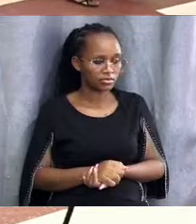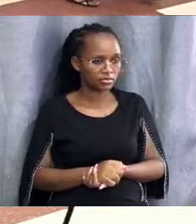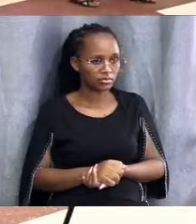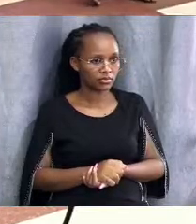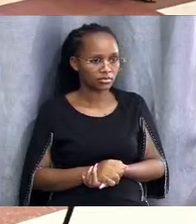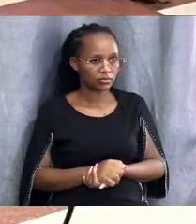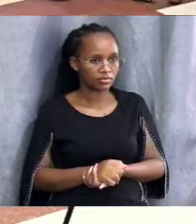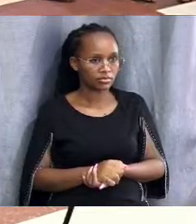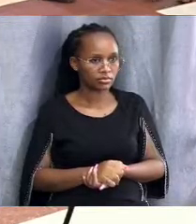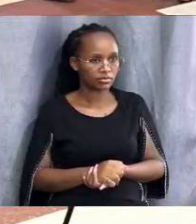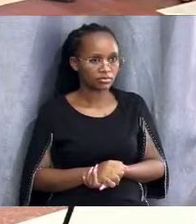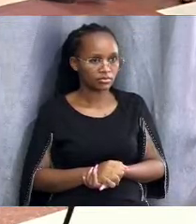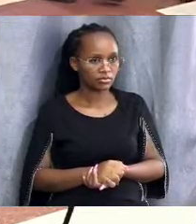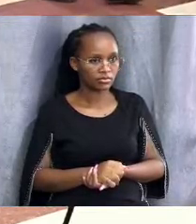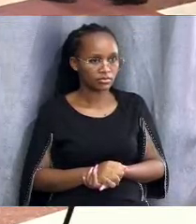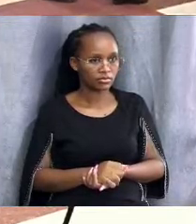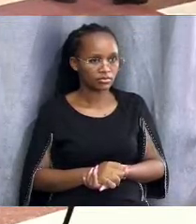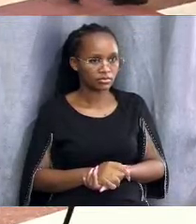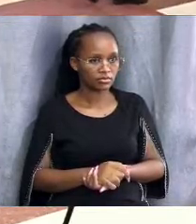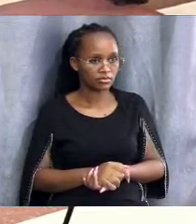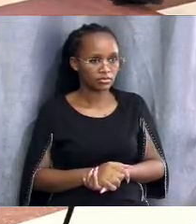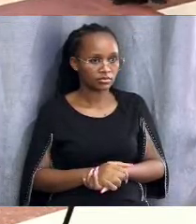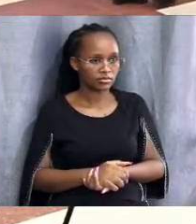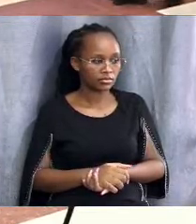Hawa ni...